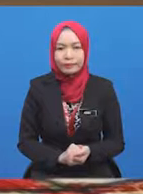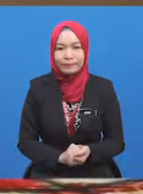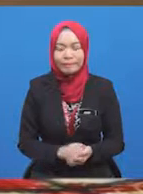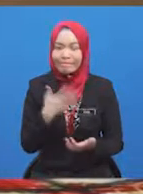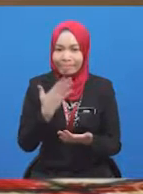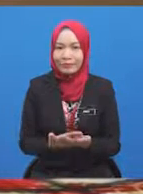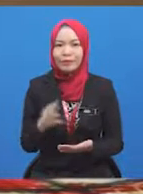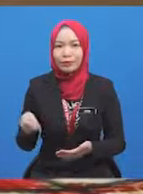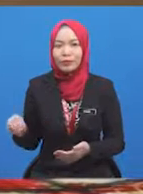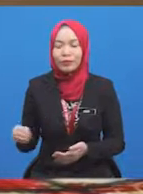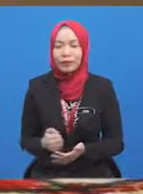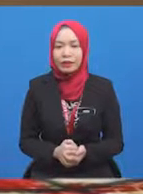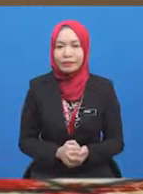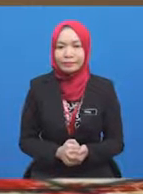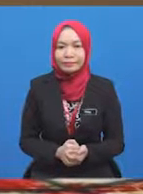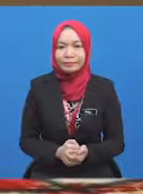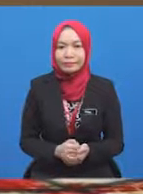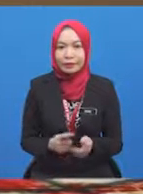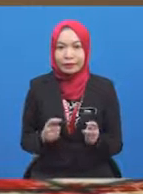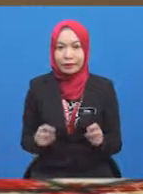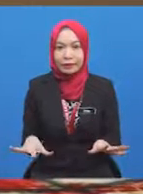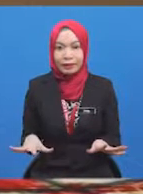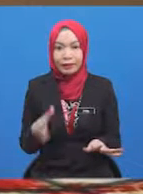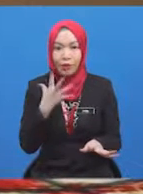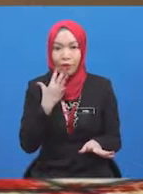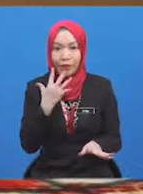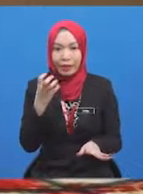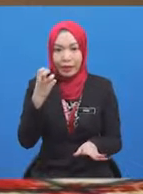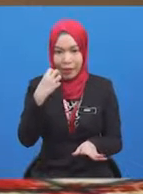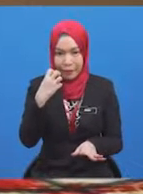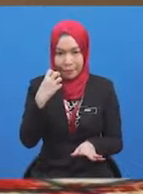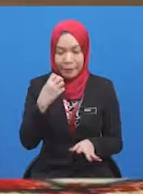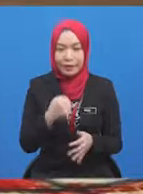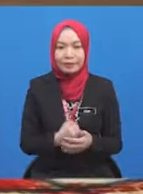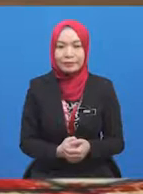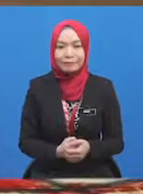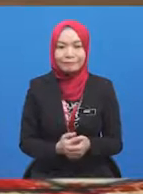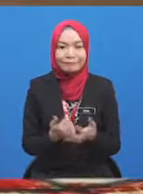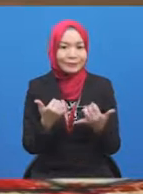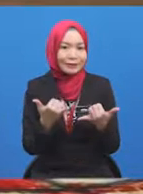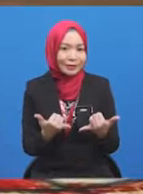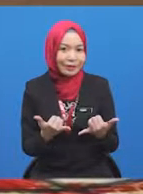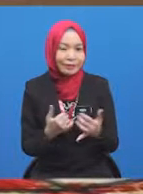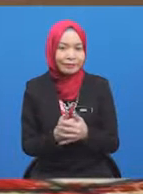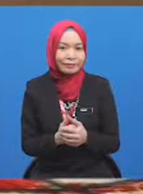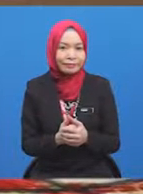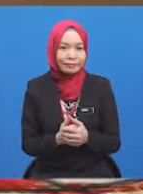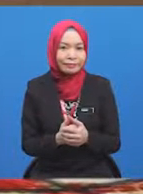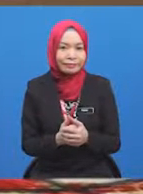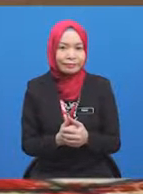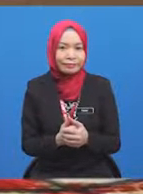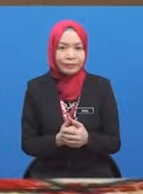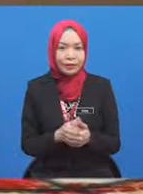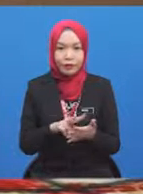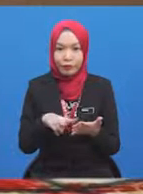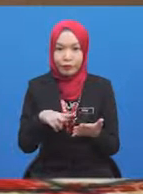Baiklah, murid-murid. Tadi kita telah mewarnakan apple dengan menggunakan fill. Dalam video fill,